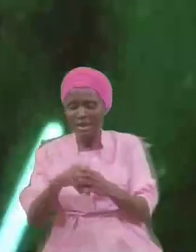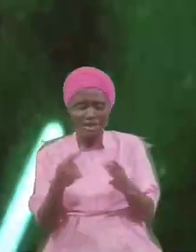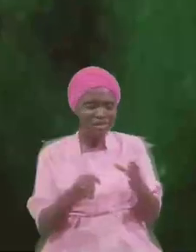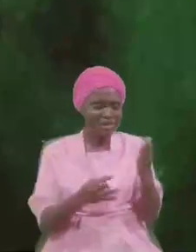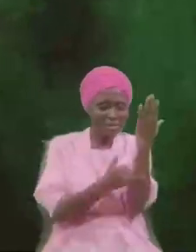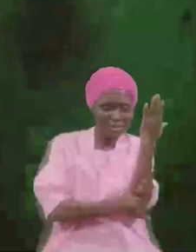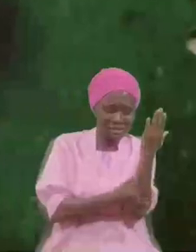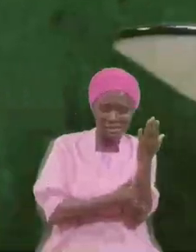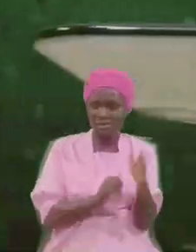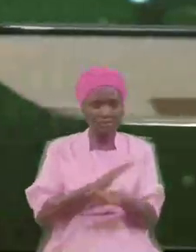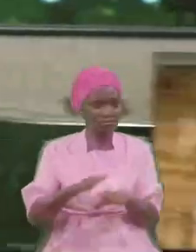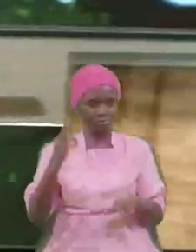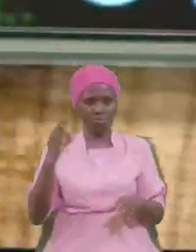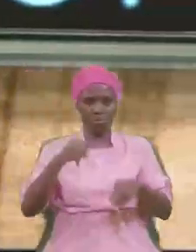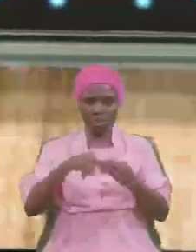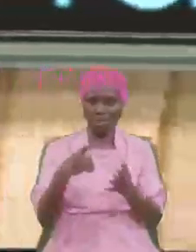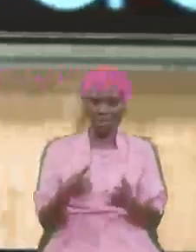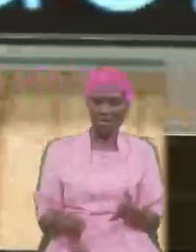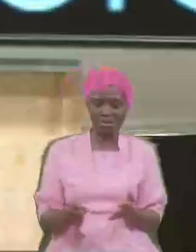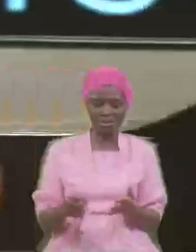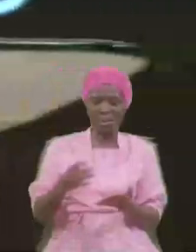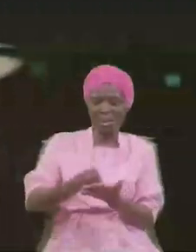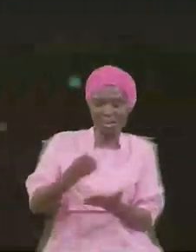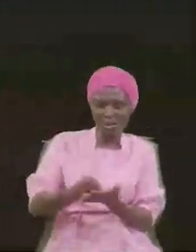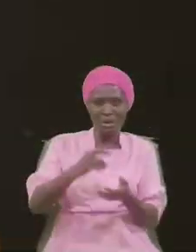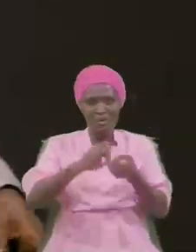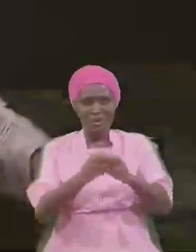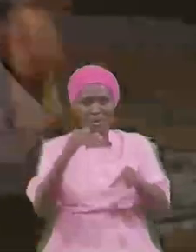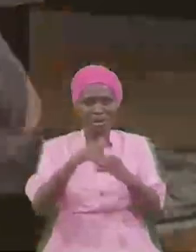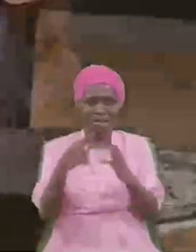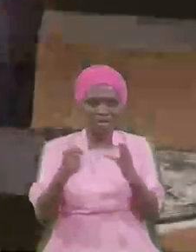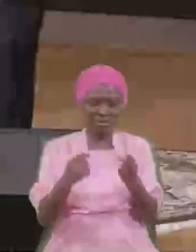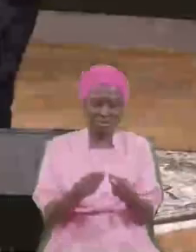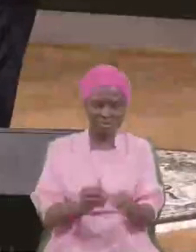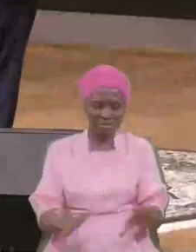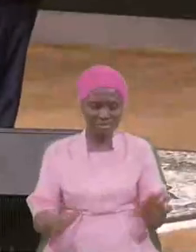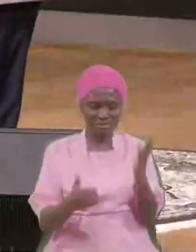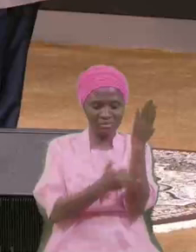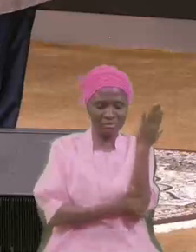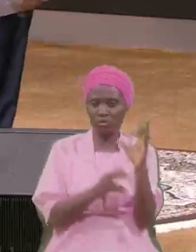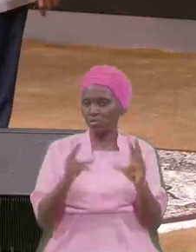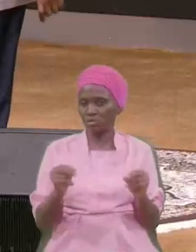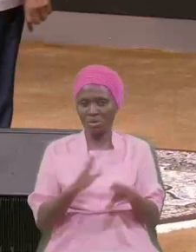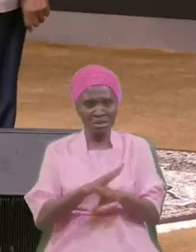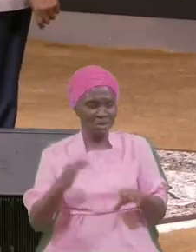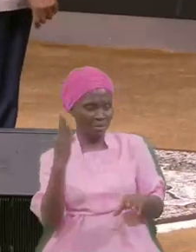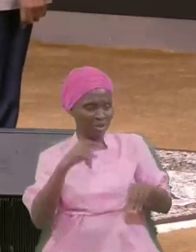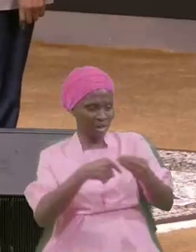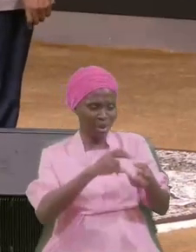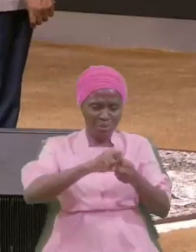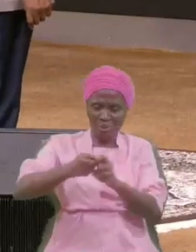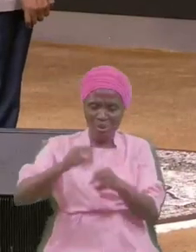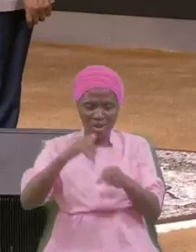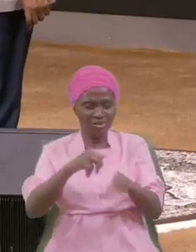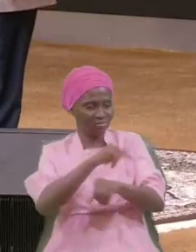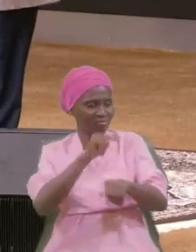la récession du pays. Ils n'ont pas prêché le problème de la nation. Et ils y